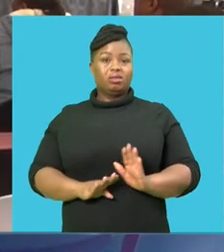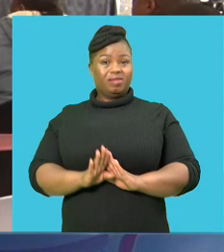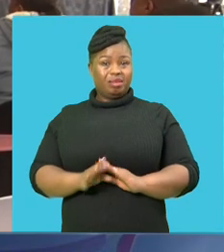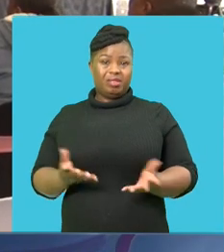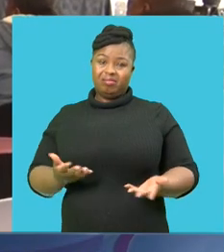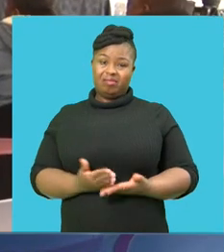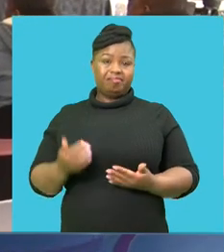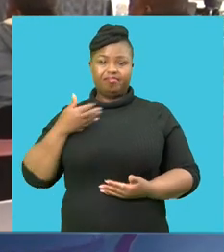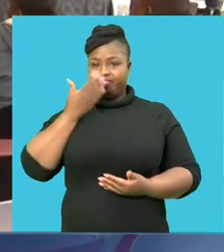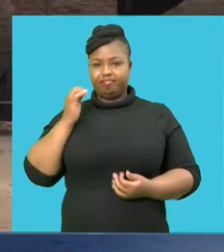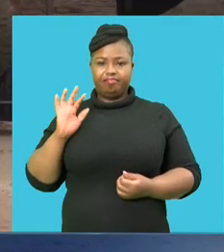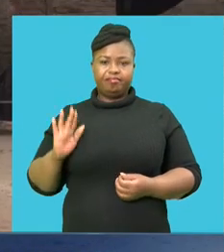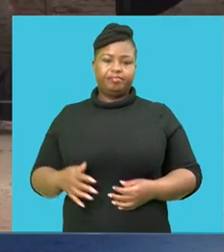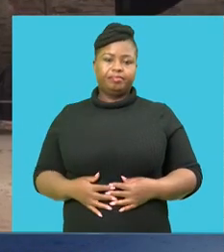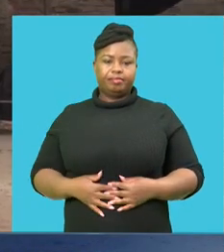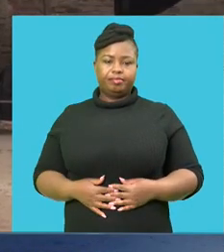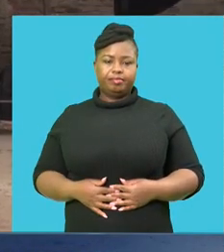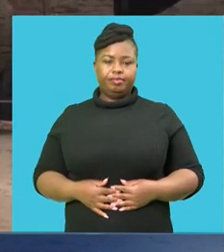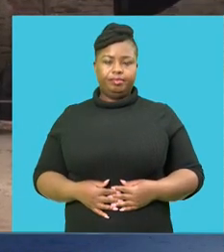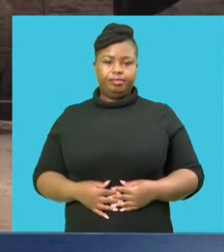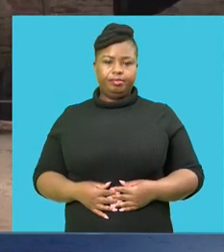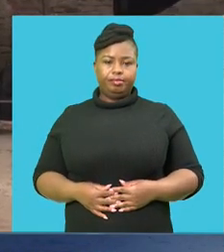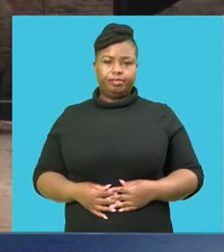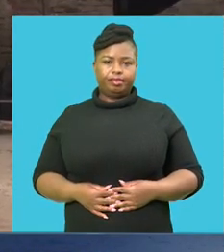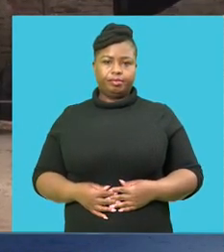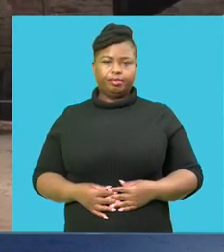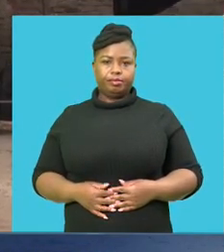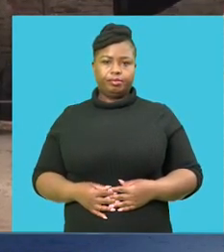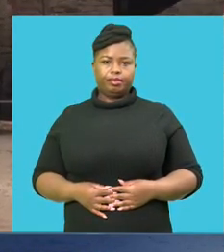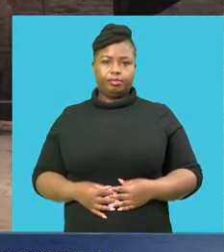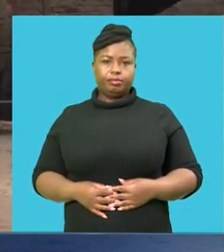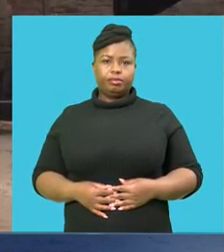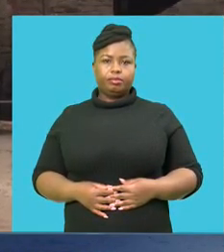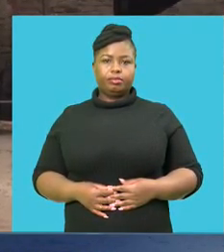ngendaba. Ezindabeni zeSoweto TV, nginokulunga Mthembu ngiseZandspruit.